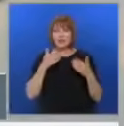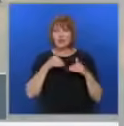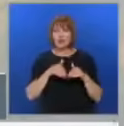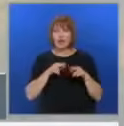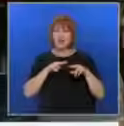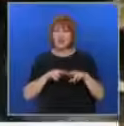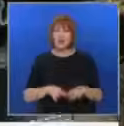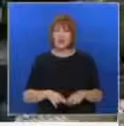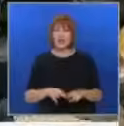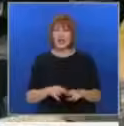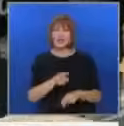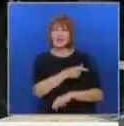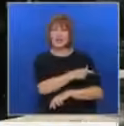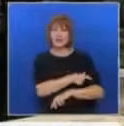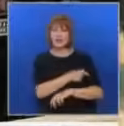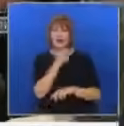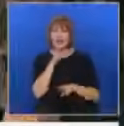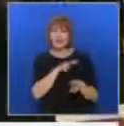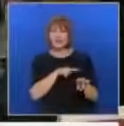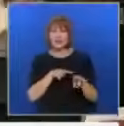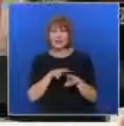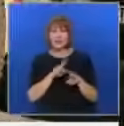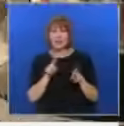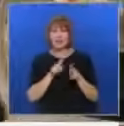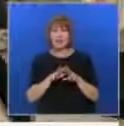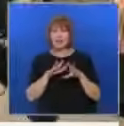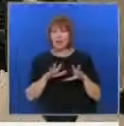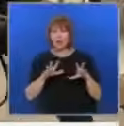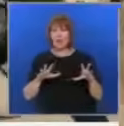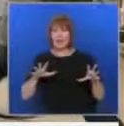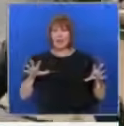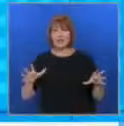останат дежурни екипи, които ще следят огънят да не се разрастне.